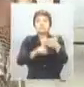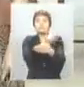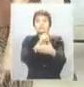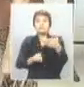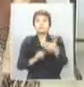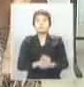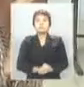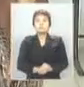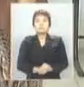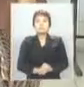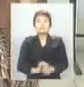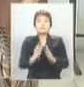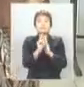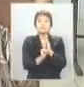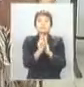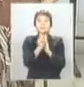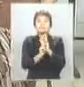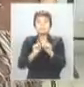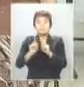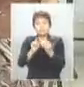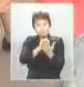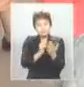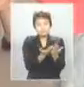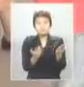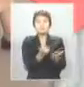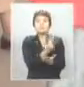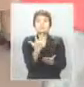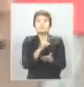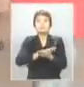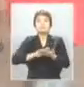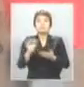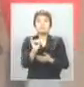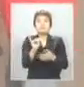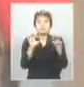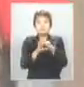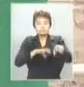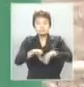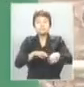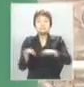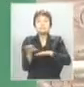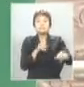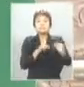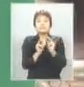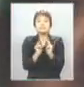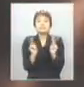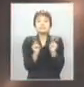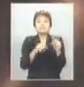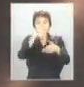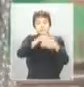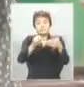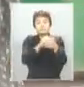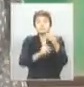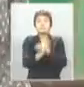ด้วยเหตุของร่างกฎหมายลูกว่าด้วยการเลือกตั้งทั้ง3ฉบับยังไม่แล้วเสร็จและการเตรียมพร้อมจัดการเลือกตั้งของคณะกรรมการการเลือกตั้งหรือกก